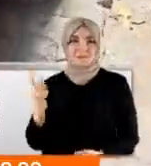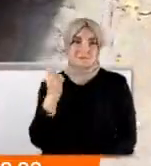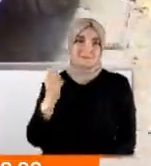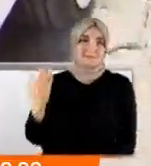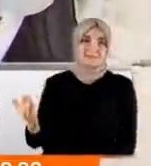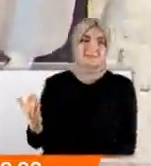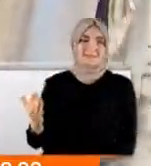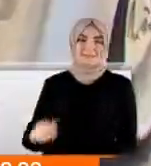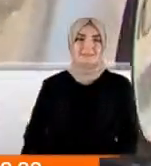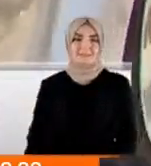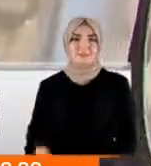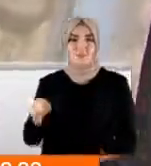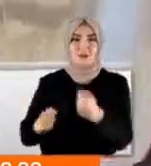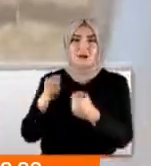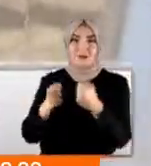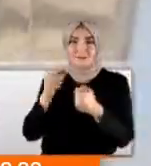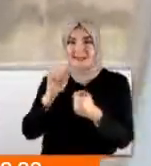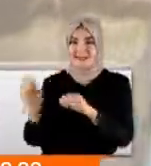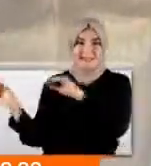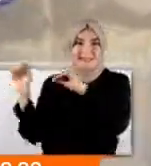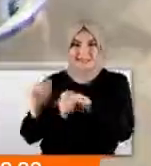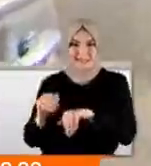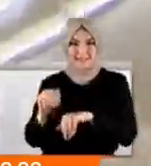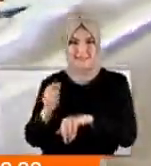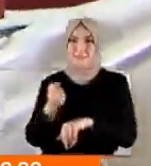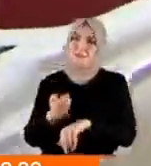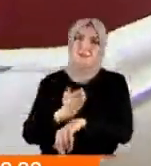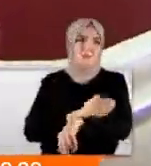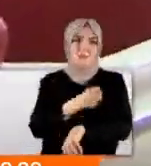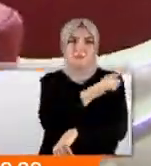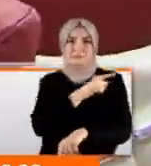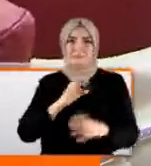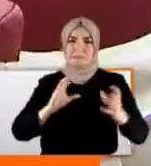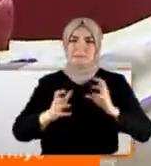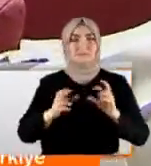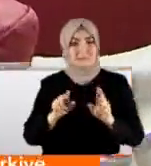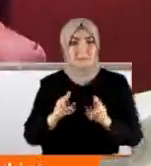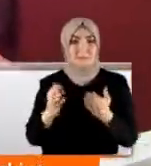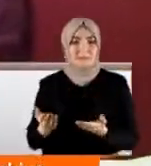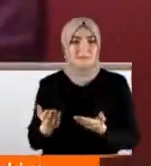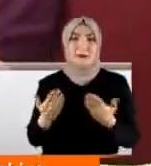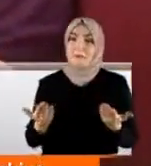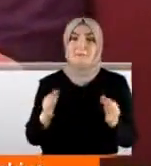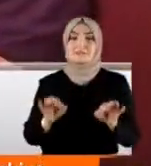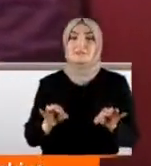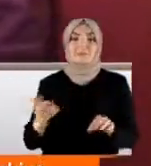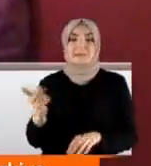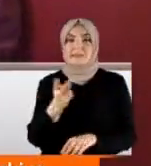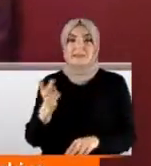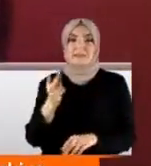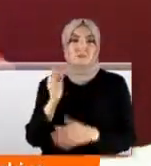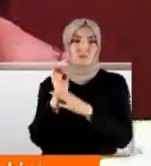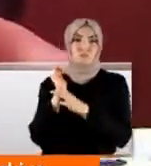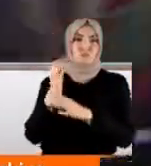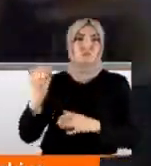araç geldiğinde az öncekiler gibi hurda vaziyetteydi. Ancak işte buradaki iki usta adeta sıfır